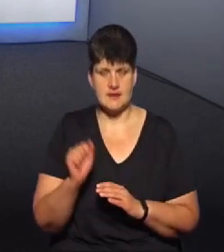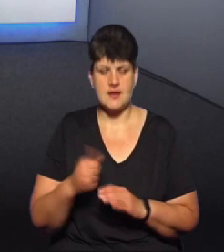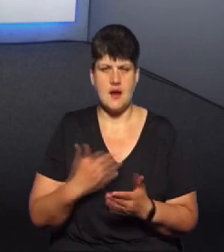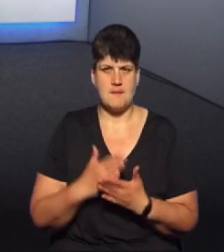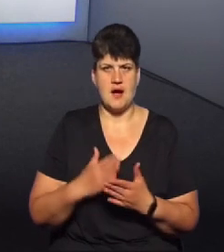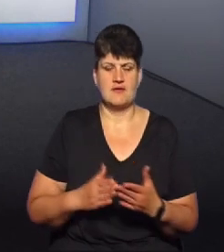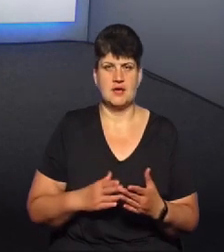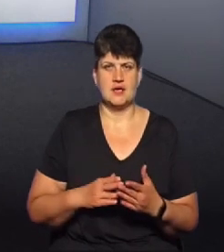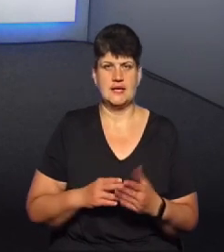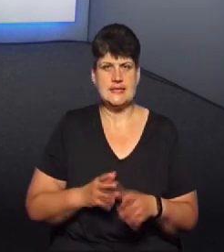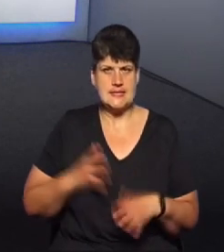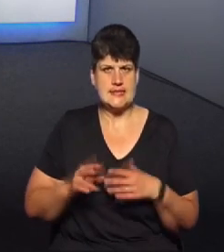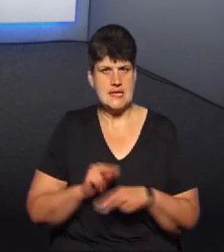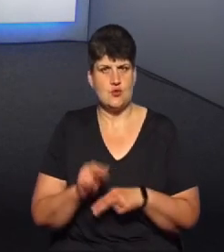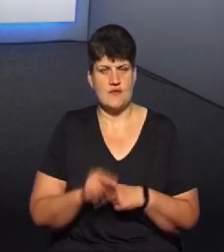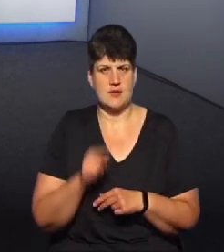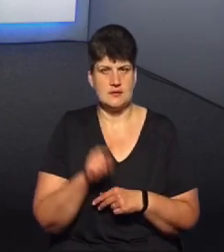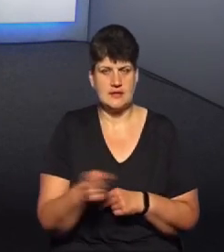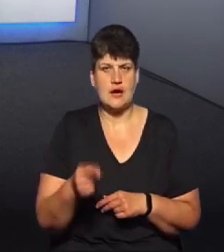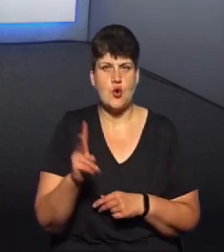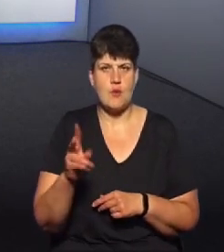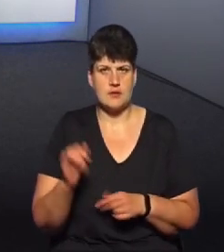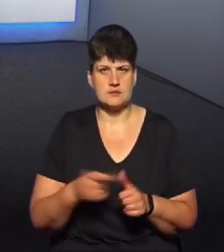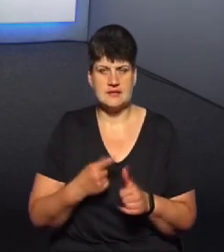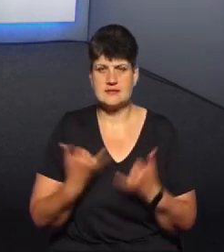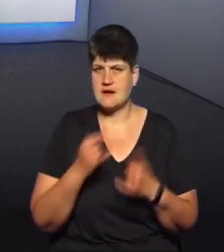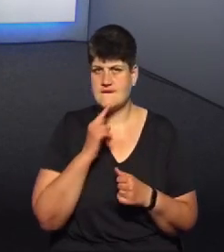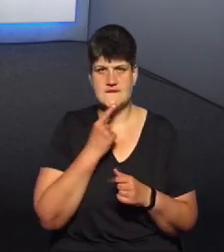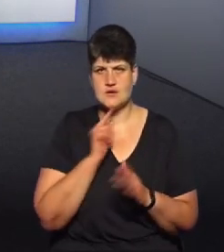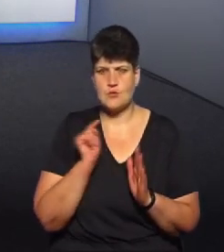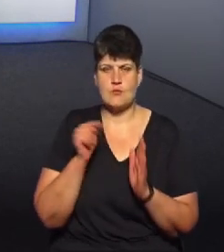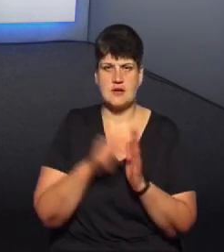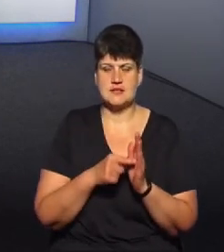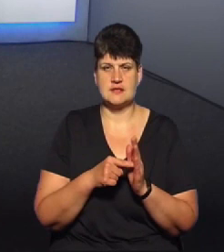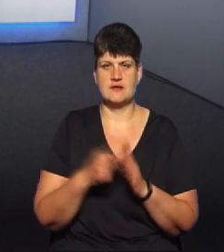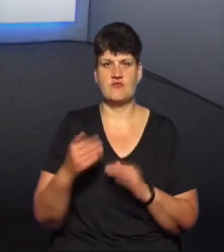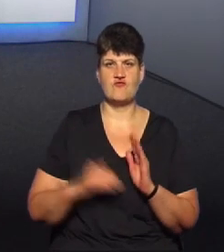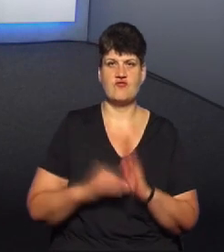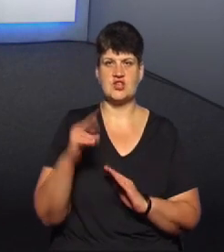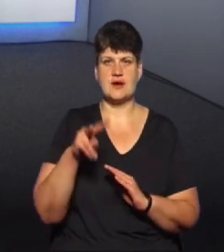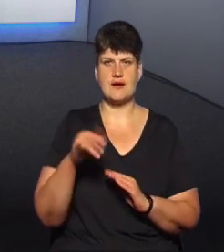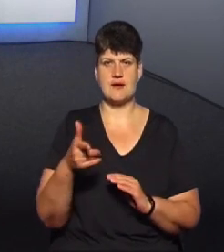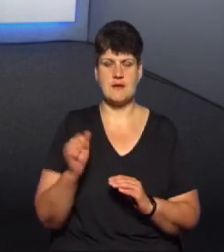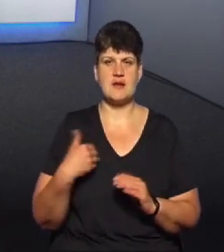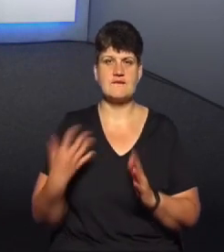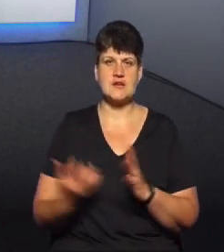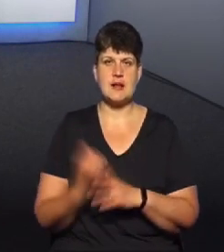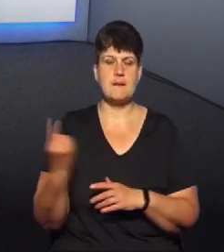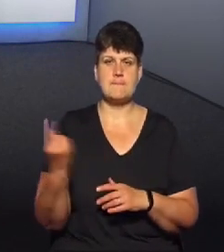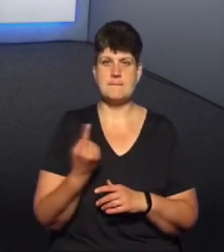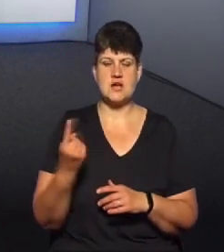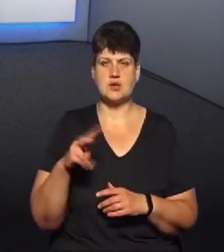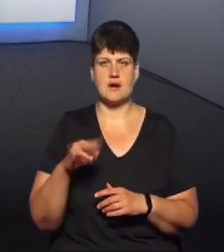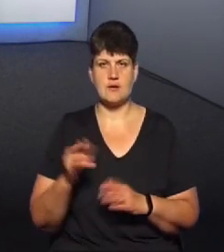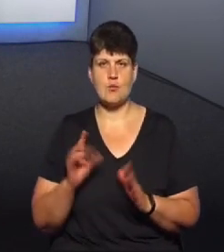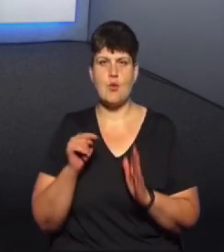називалася. Дуже важко зараз вийти в вищу лігу. Є перша ліга, є вища. Ми виграли першу лігу, війшли в вищу лігу. Рік